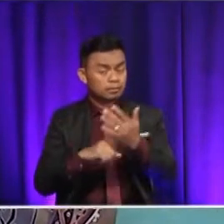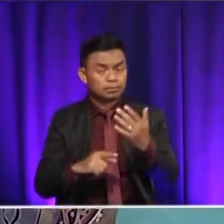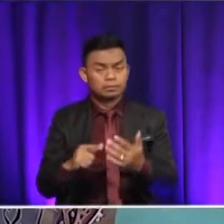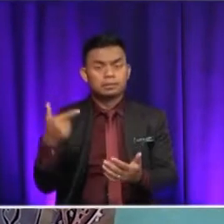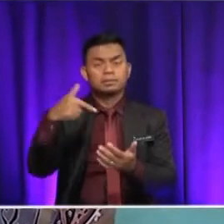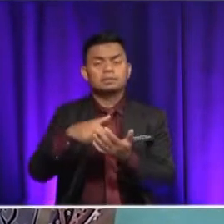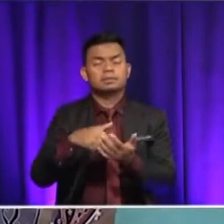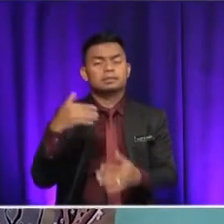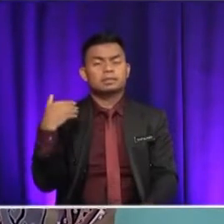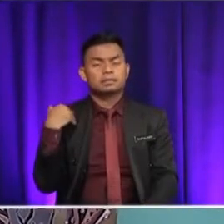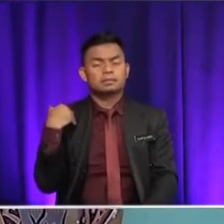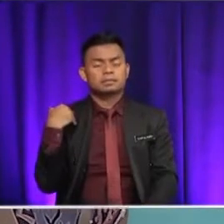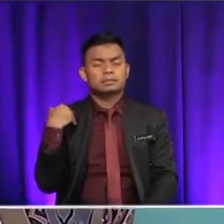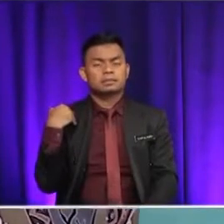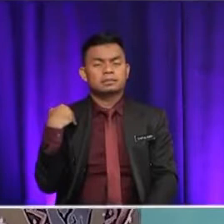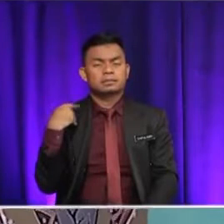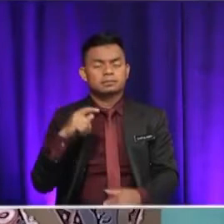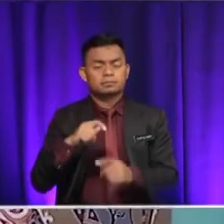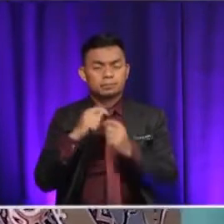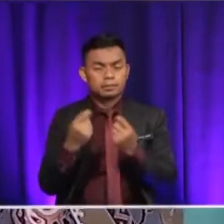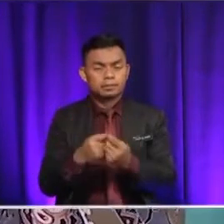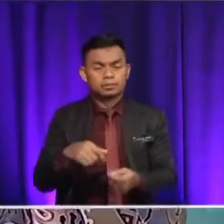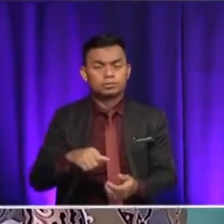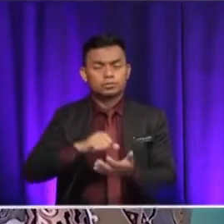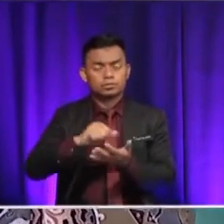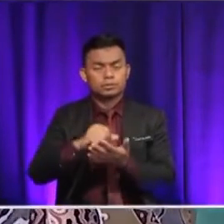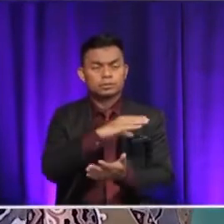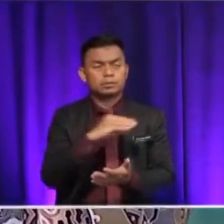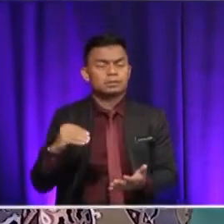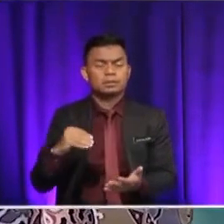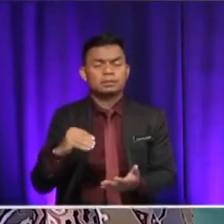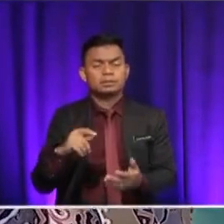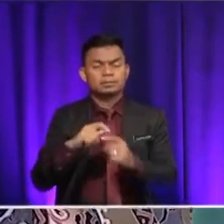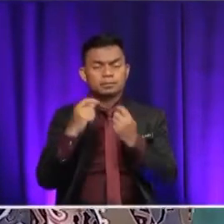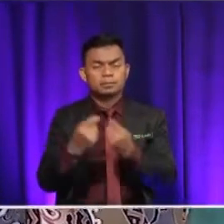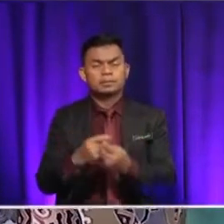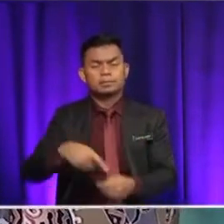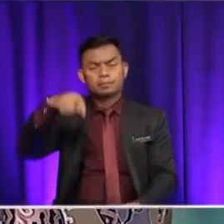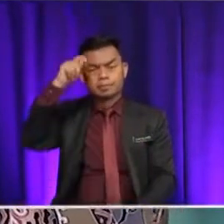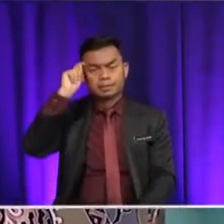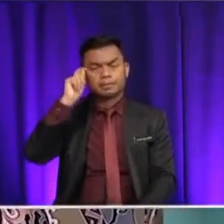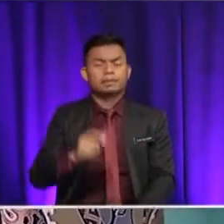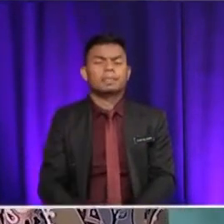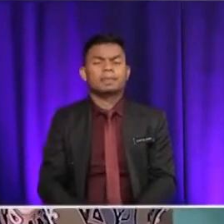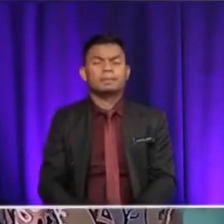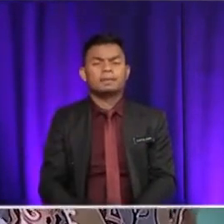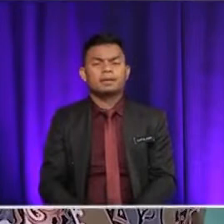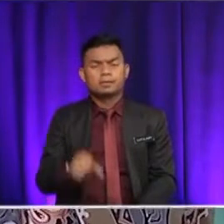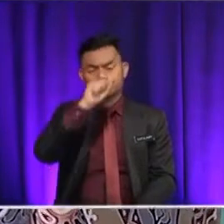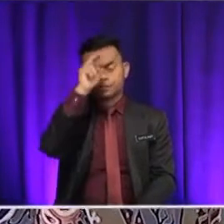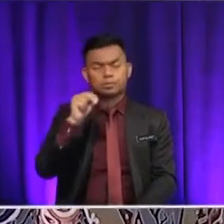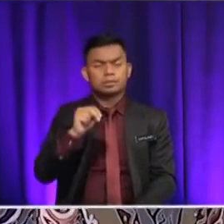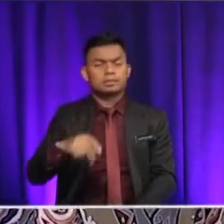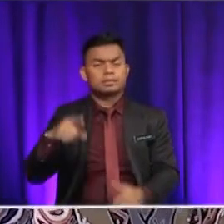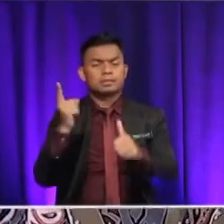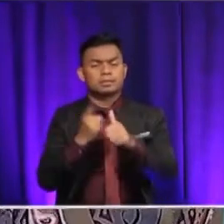cuci. Ada tap mandi. Okey. Okey, ini contoh soalan satu lagi. Cikgu bagi.